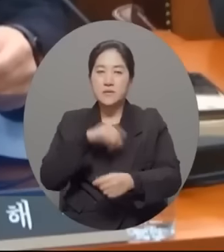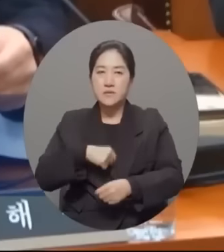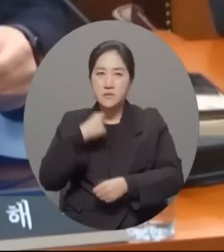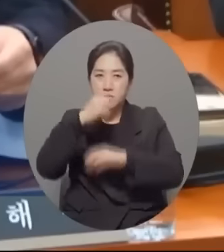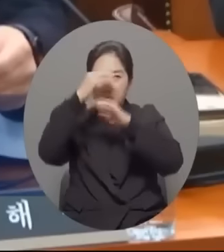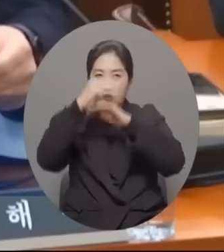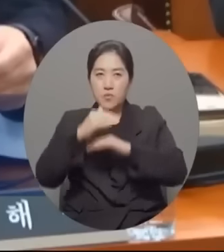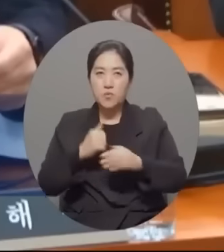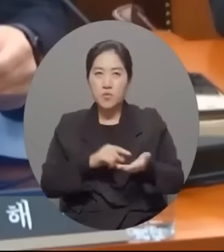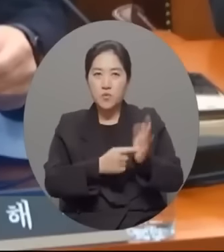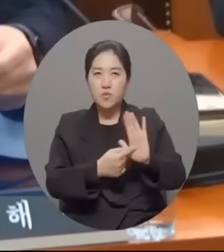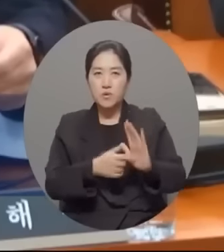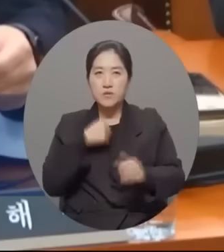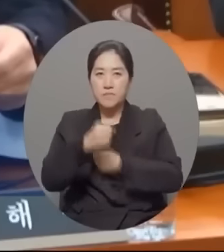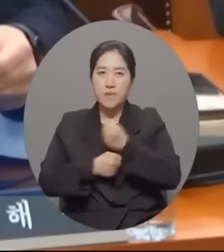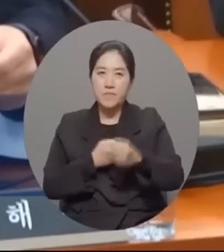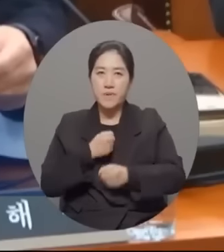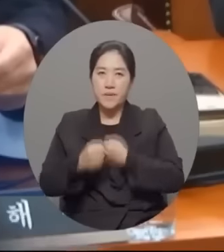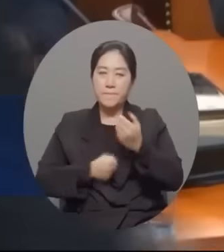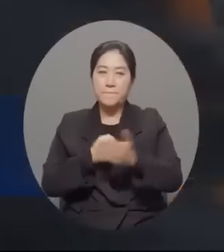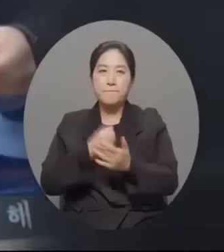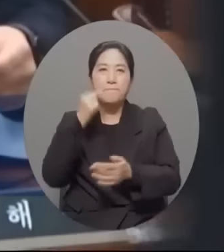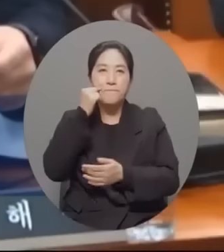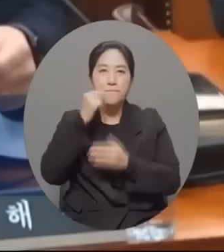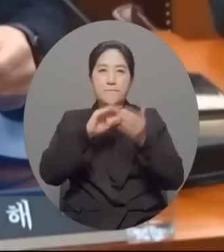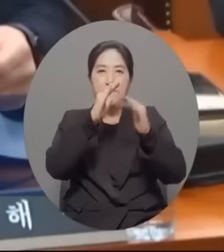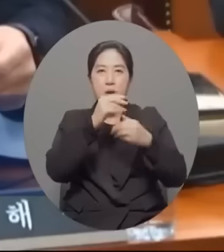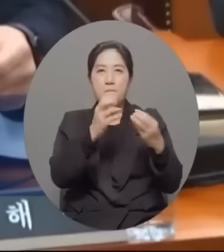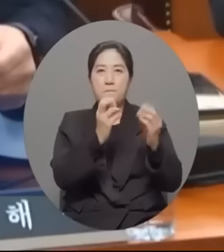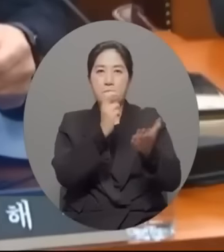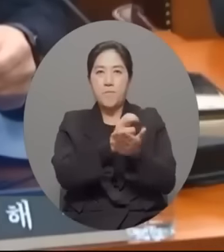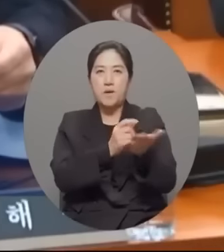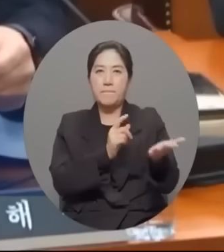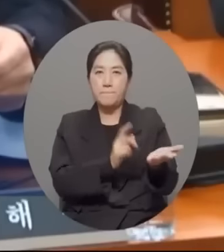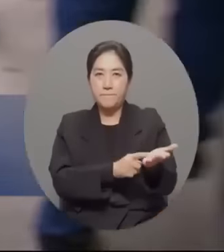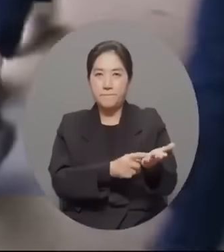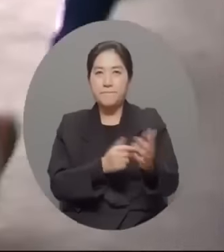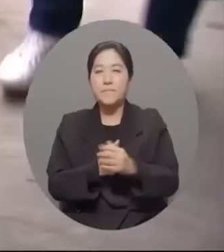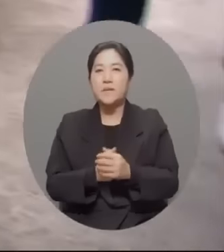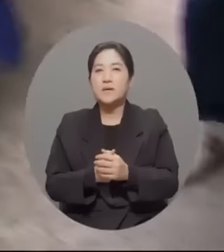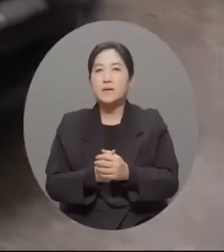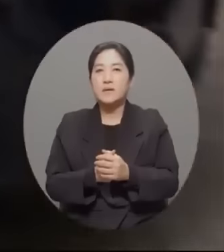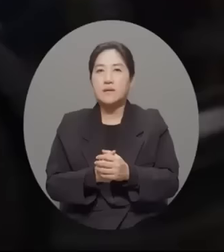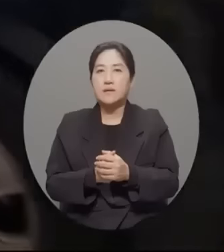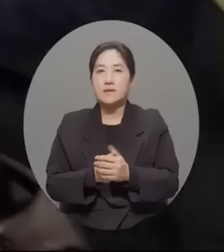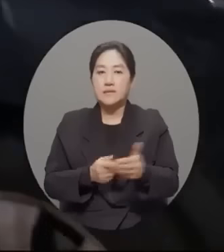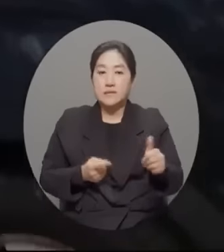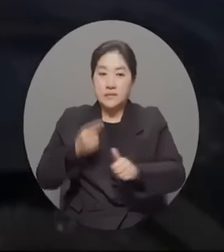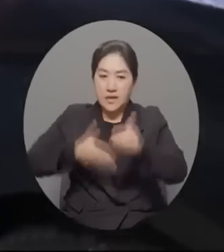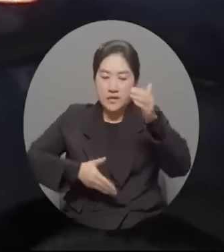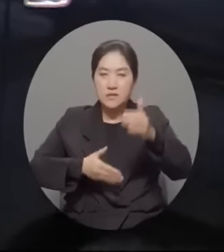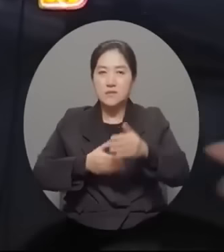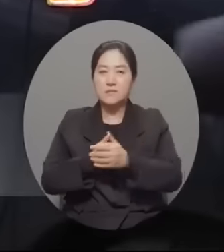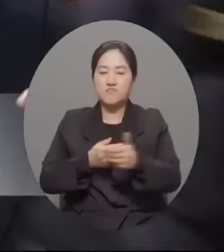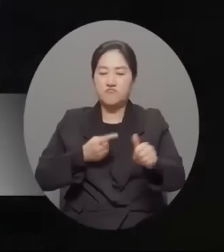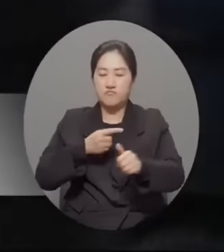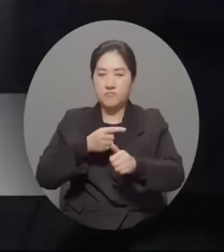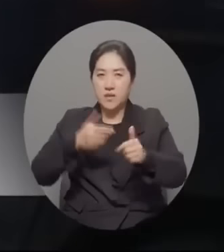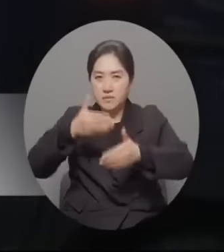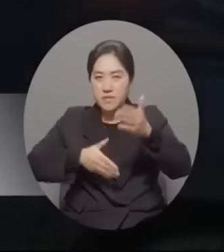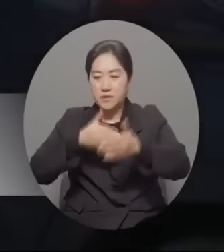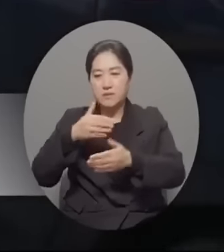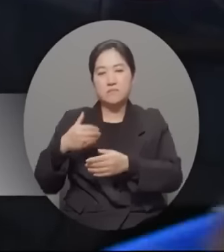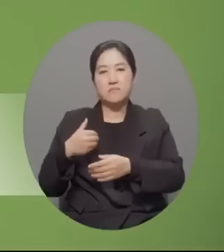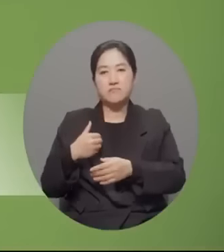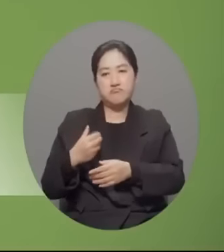사실은 공개가 저희 마음대로 임의로 할 수가 없는 그런 내용이라고. 살인 미수 방조 혐의로 긴급 체포됐던